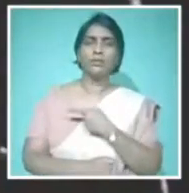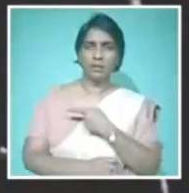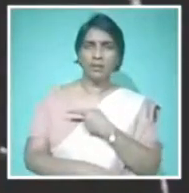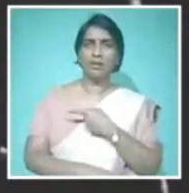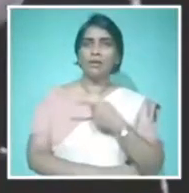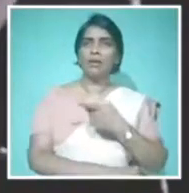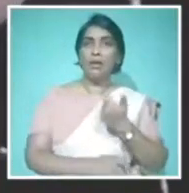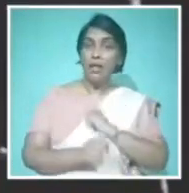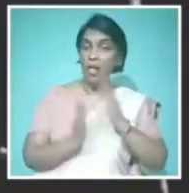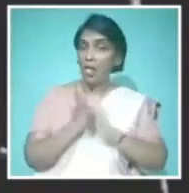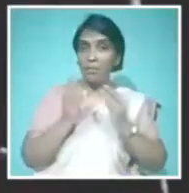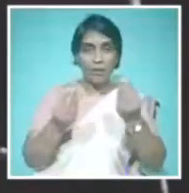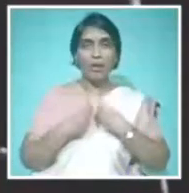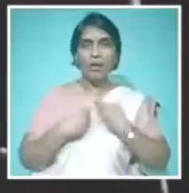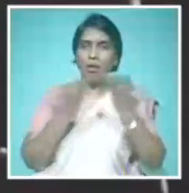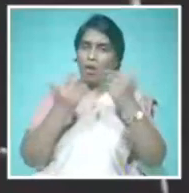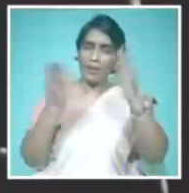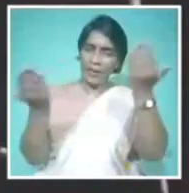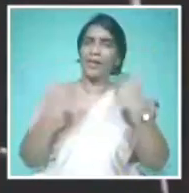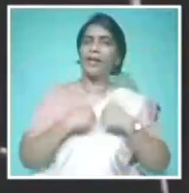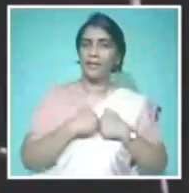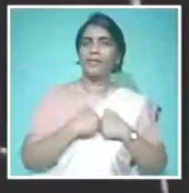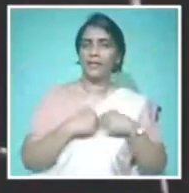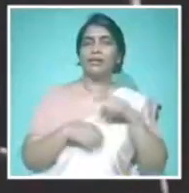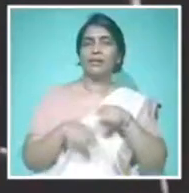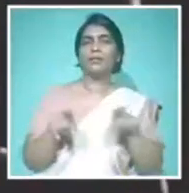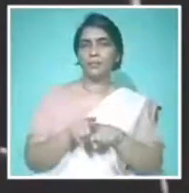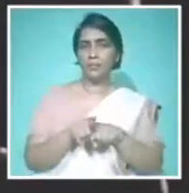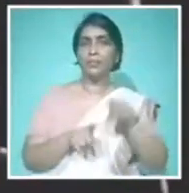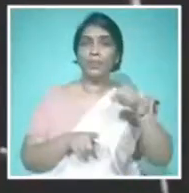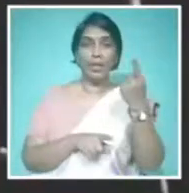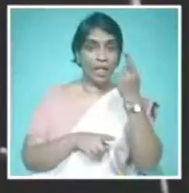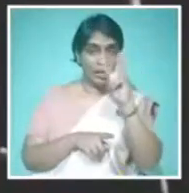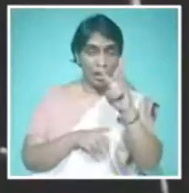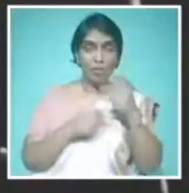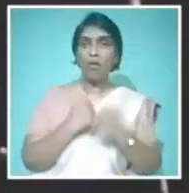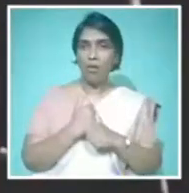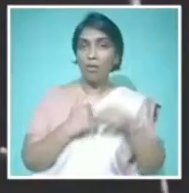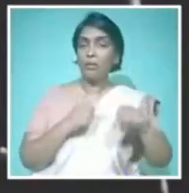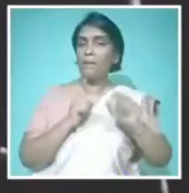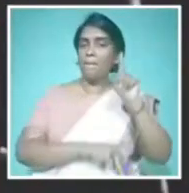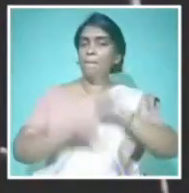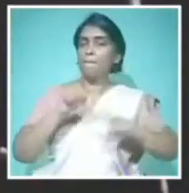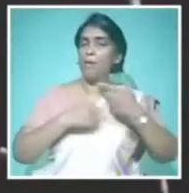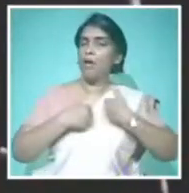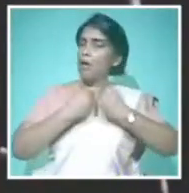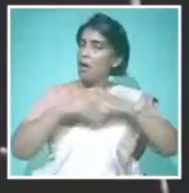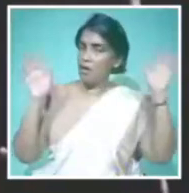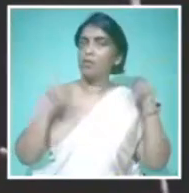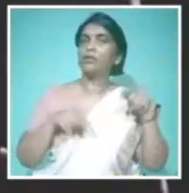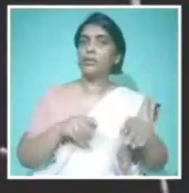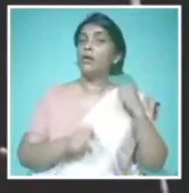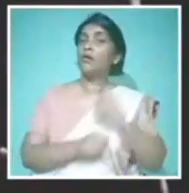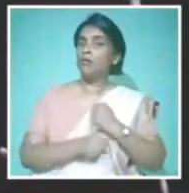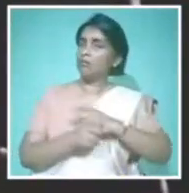me amatika nolabicce, itu ruai hat, ei, insa, api, ekasih ada hatu nak kalakir ne, me parle me tu visro harila, me